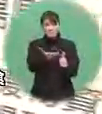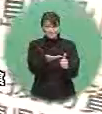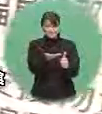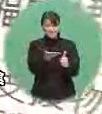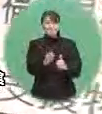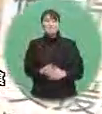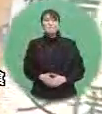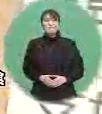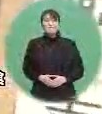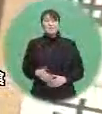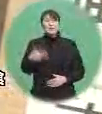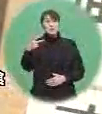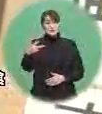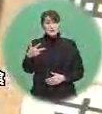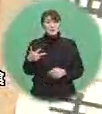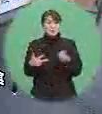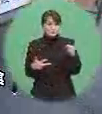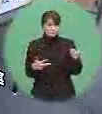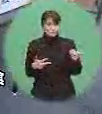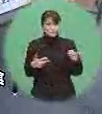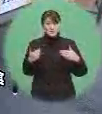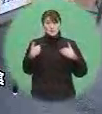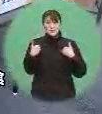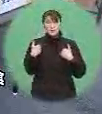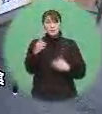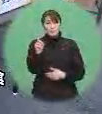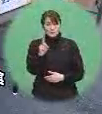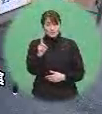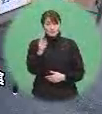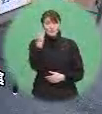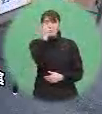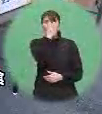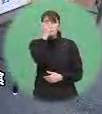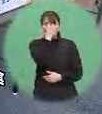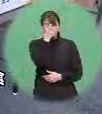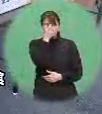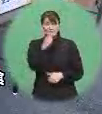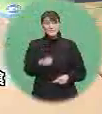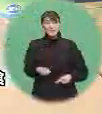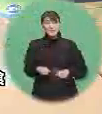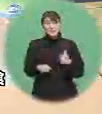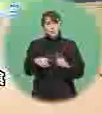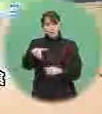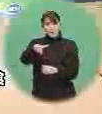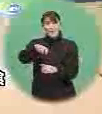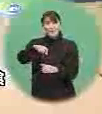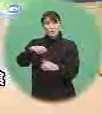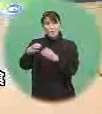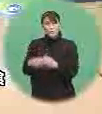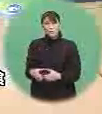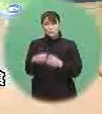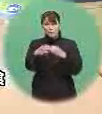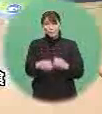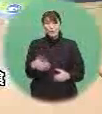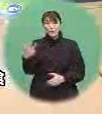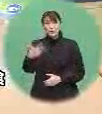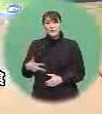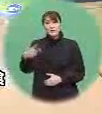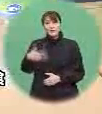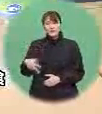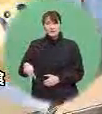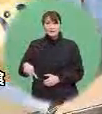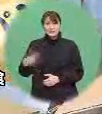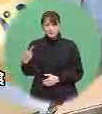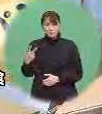市に必要なものを確認した上で、500ミリリットル入りの飲料水7200本やパン